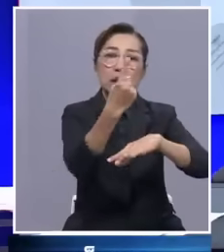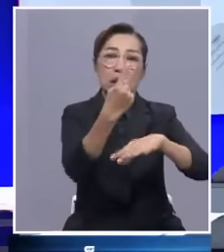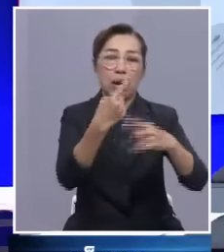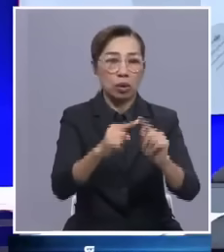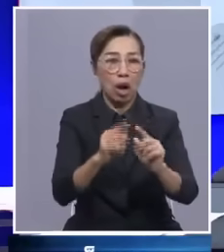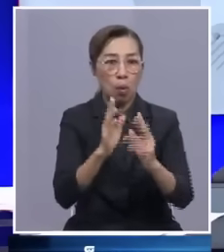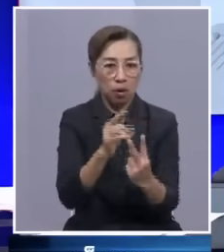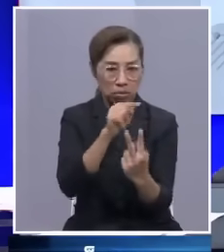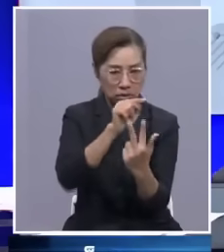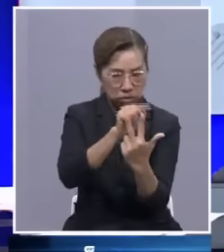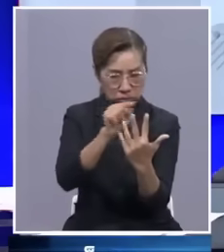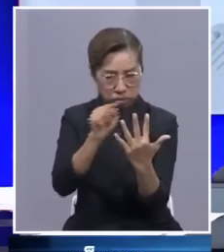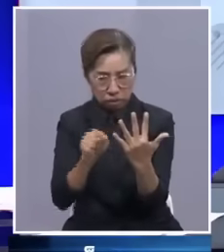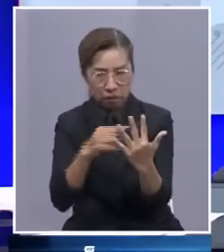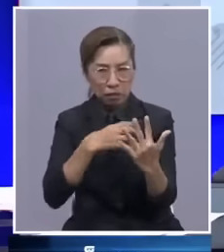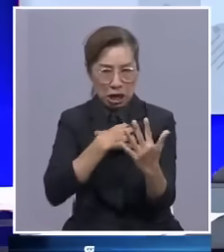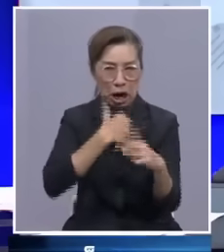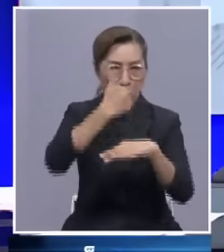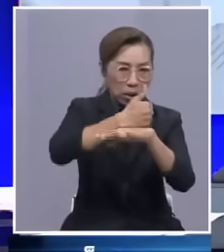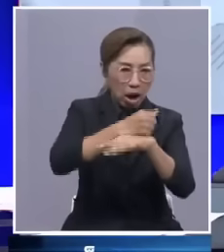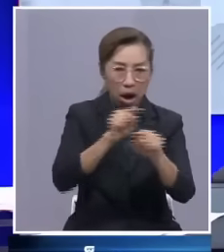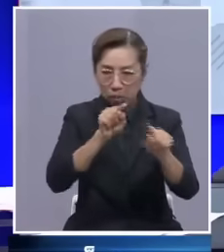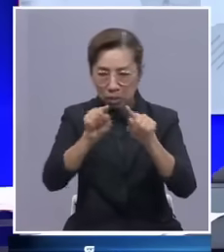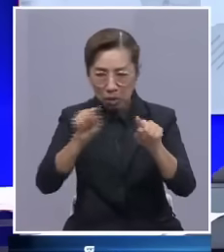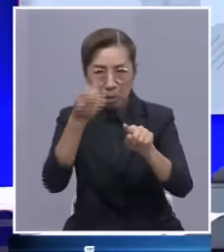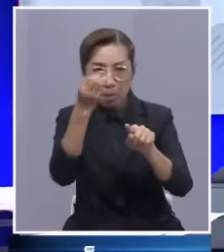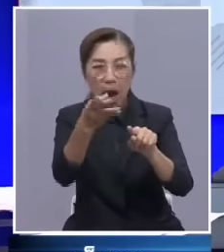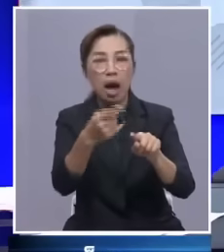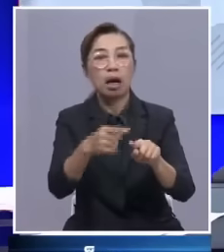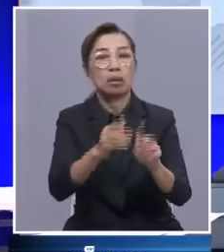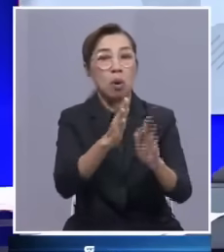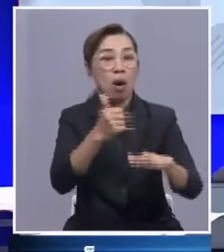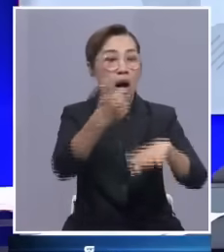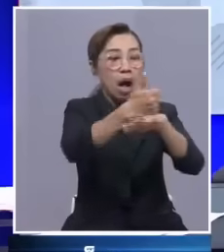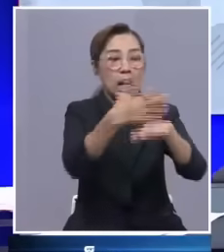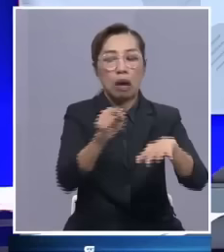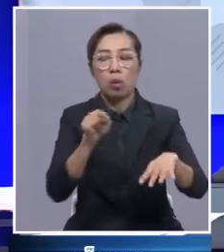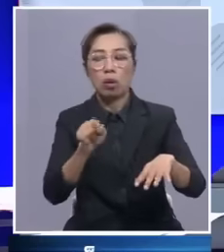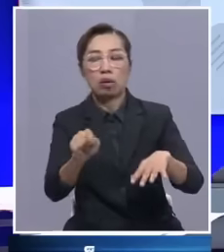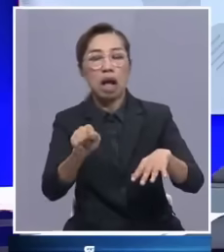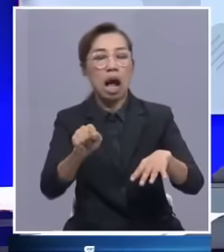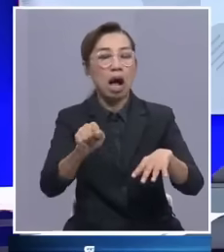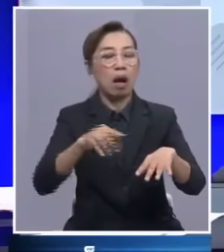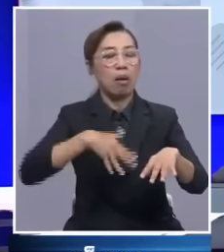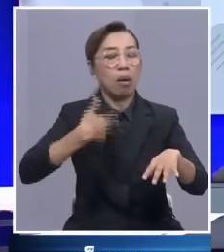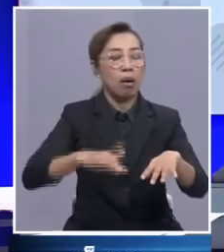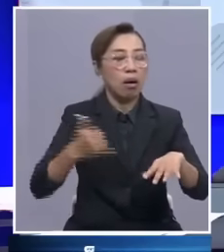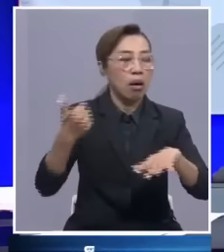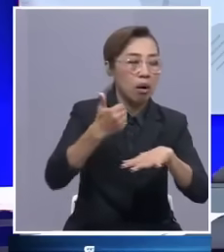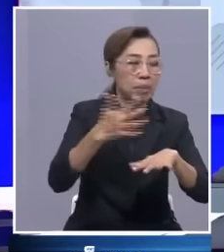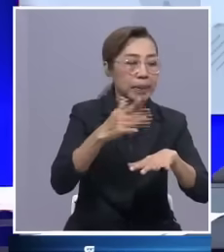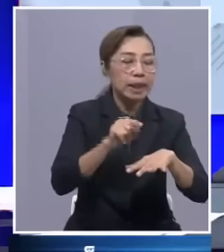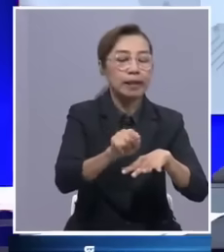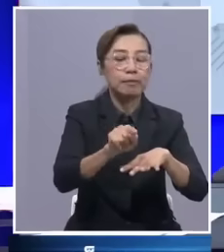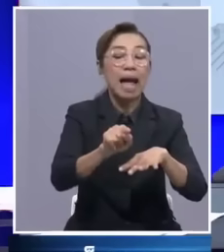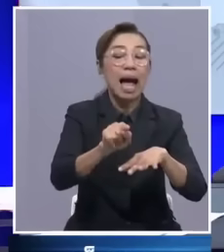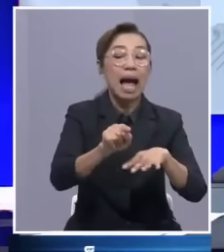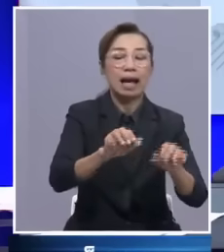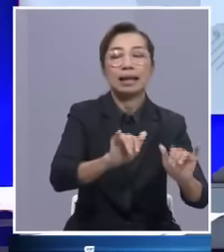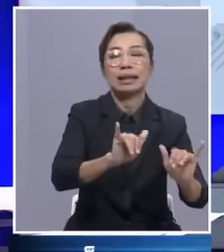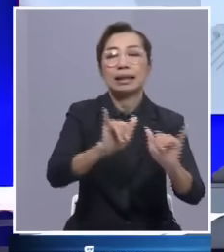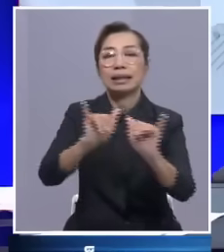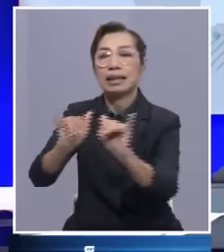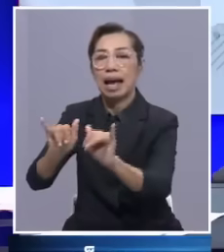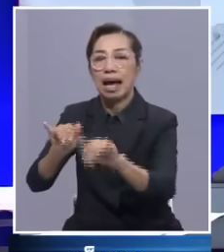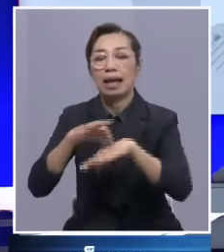คนที่เหมาะสมคนที่ต้องการมีหลายคนแล้วคนที่อาจจะไม่ได้ขึ้นไปเก้าอี้นั้นอาจจะมีเก้าอี้อื่นตอบแทน ครับเพราะฉะนั้นเราไป